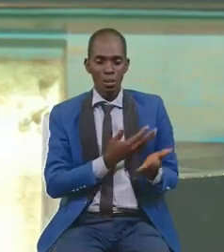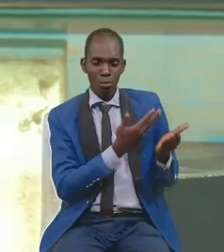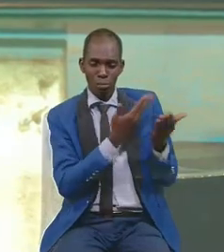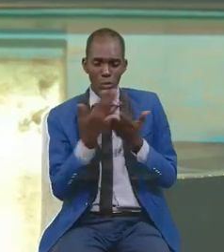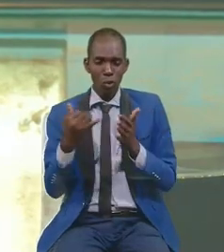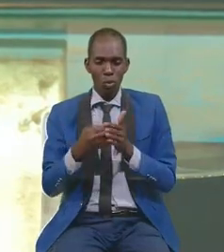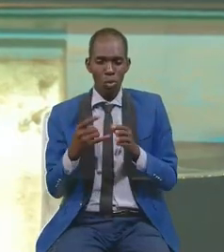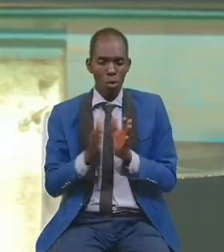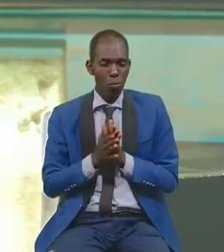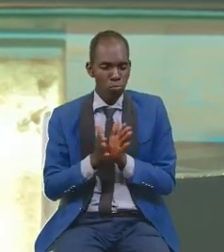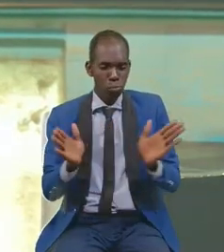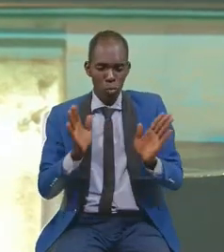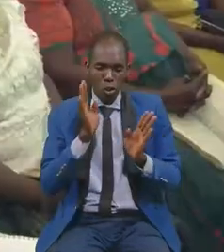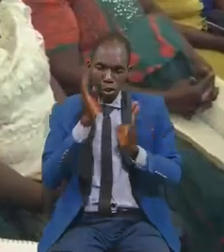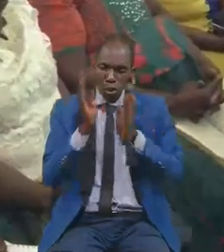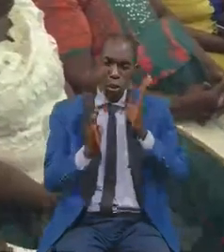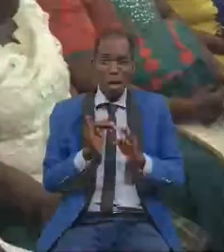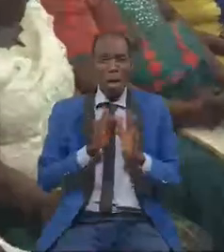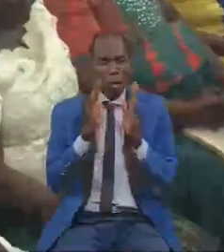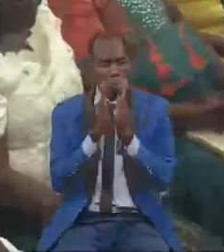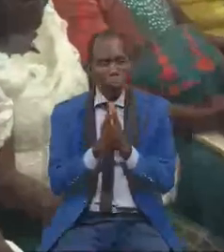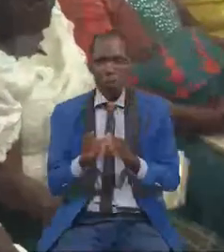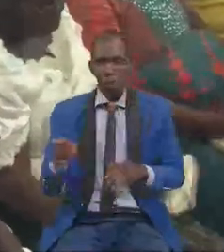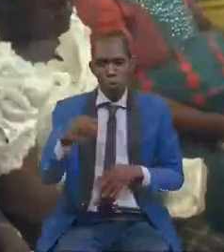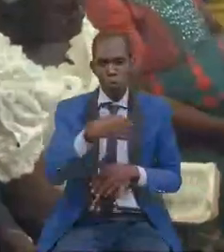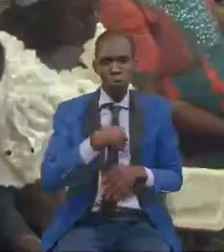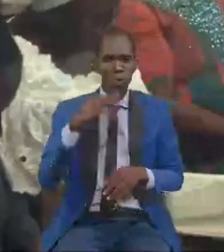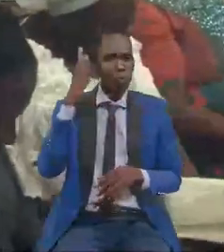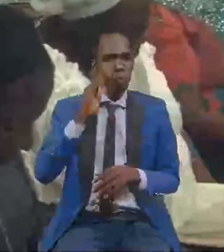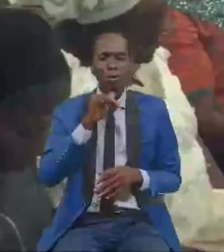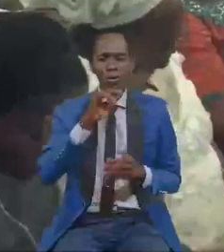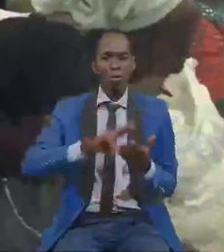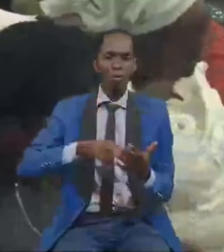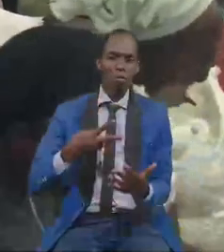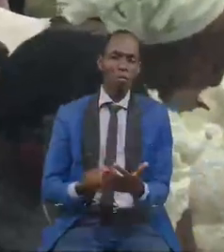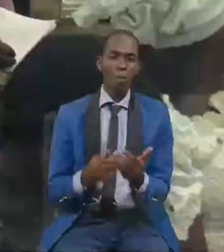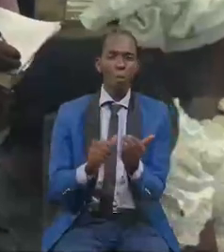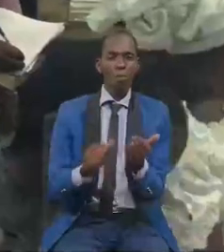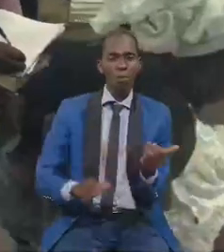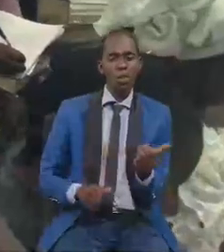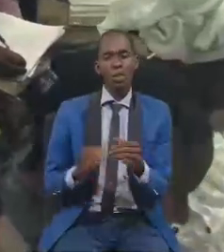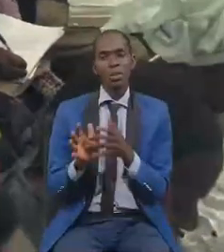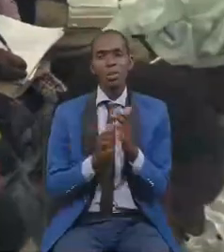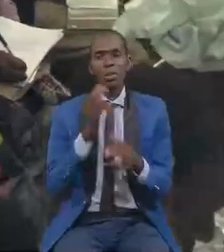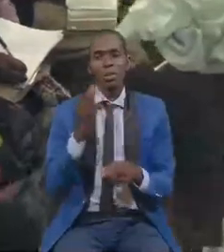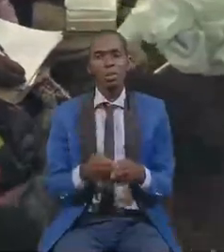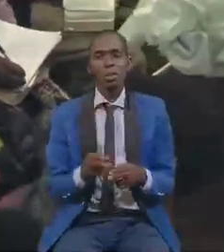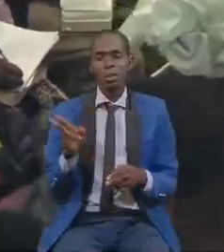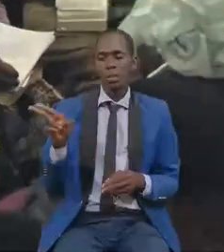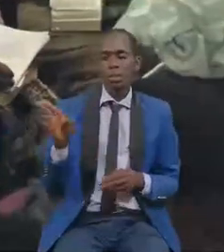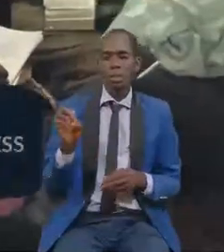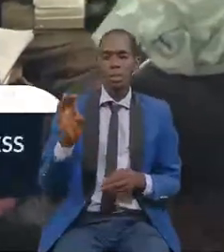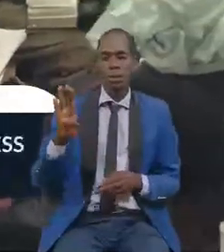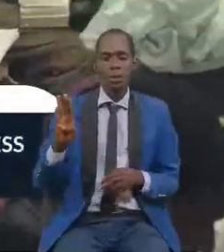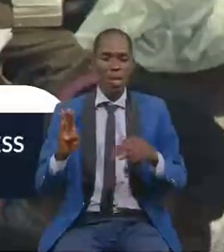crucifie de nouveau le Fils de Dieu. Je prie qu'aucun d'entre nous ne